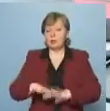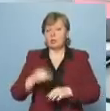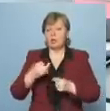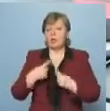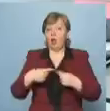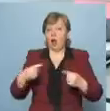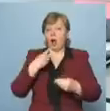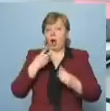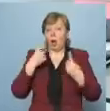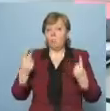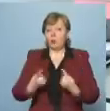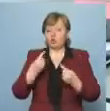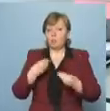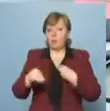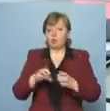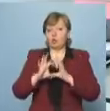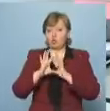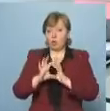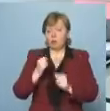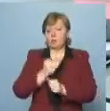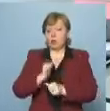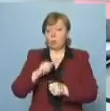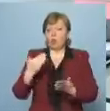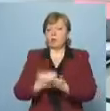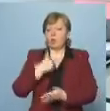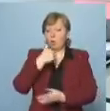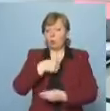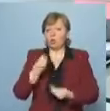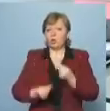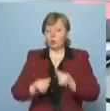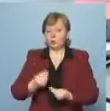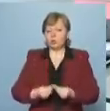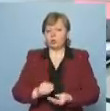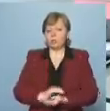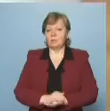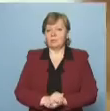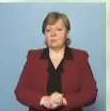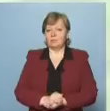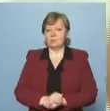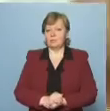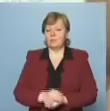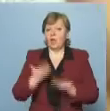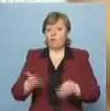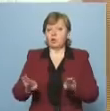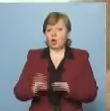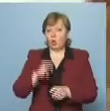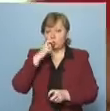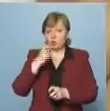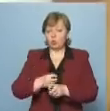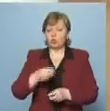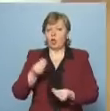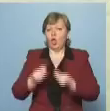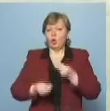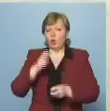пластиковый шар оригинальной новогодней игрушкой. Урок рукоделия посетила Анна Ковырзина. Из вот такой скучной пластиковой